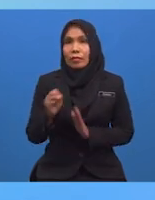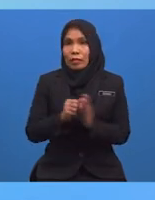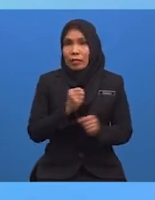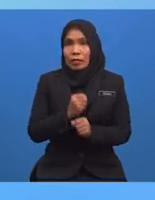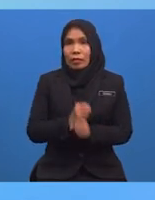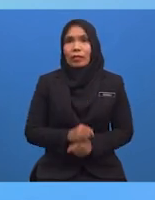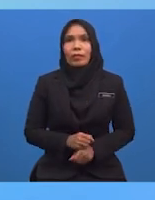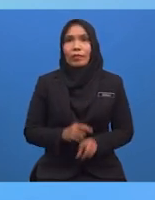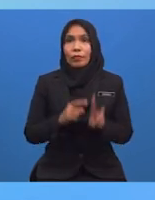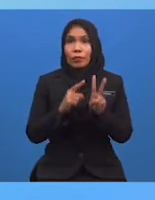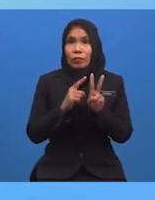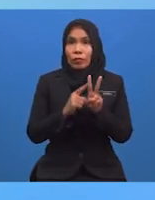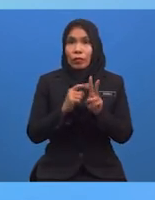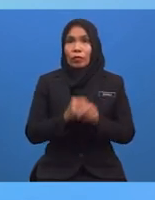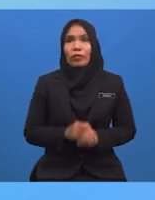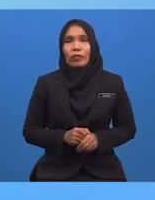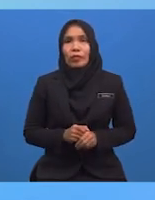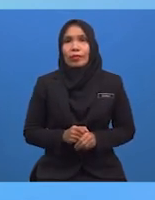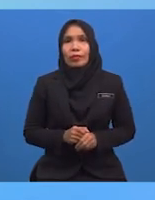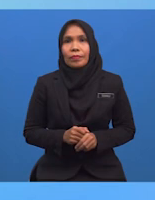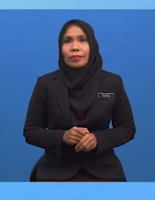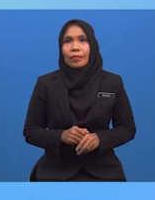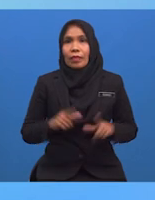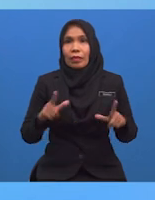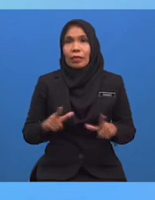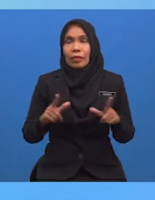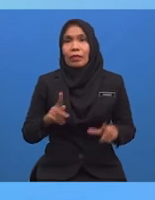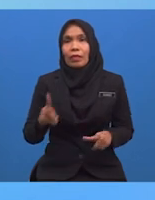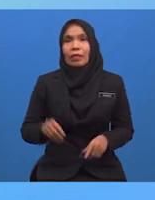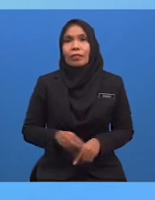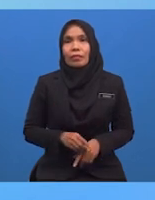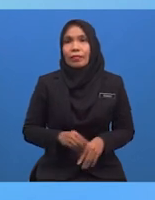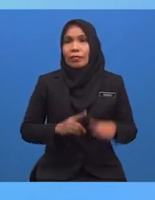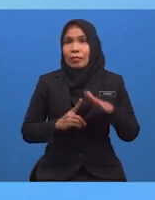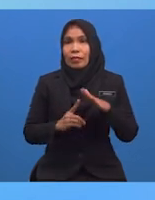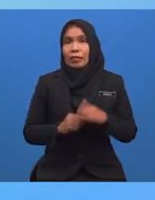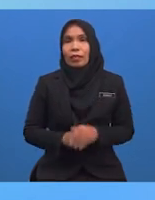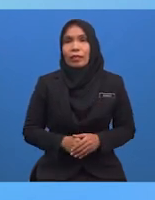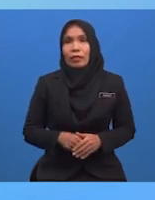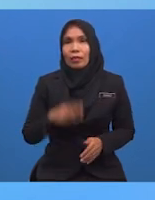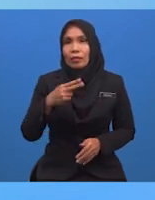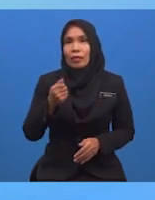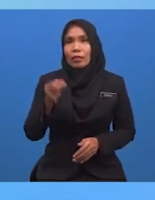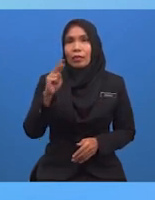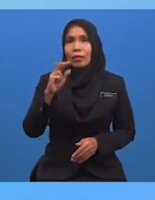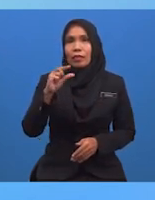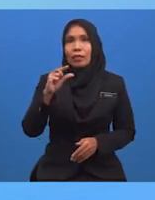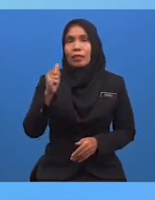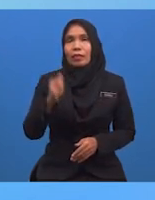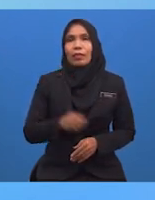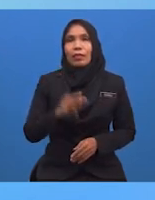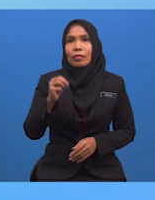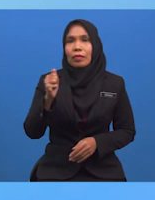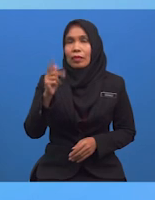dasar harga maksimum terhadap input pengeluaran. Ketiga, pemberian subsidi kepada pengeluar.